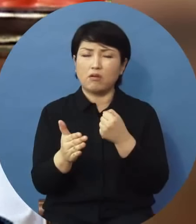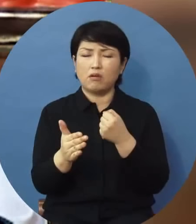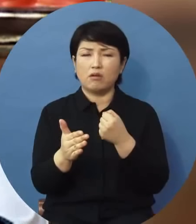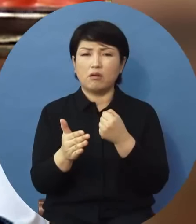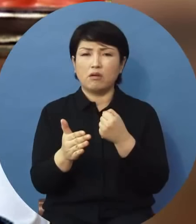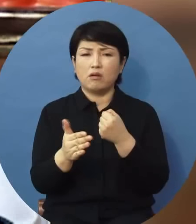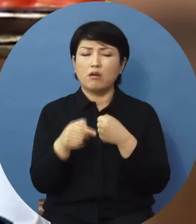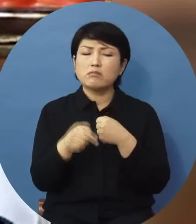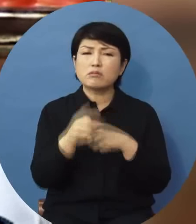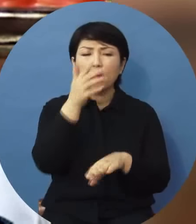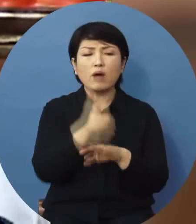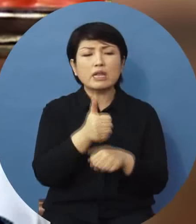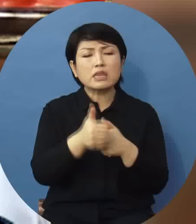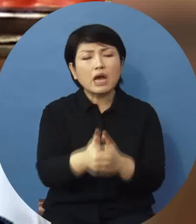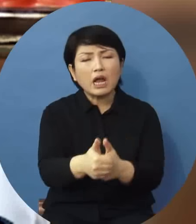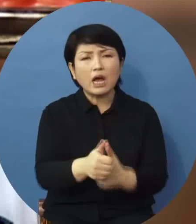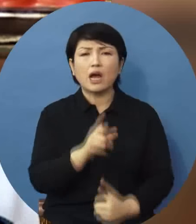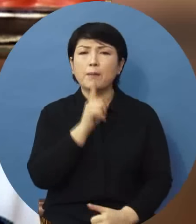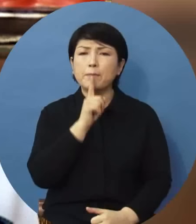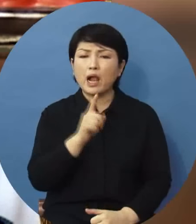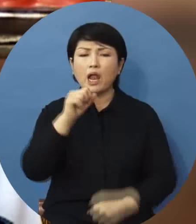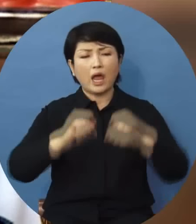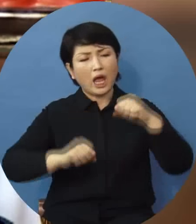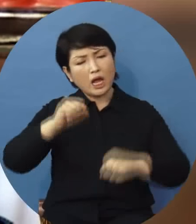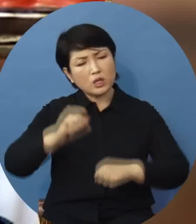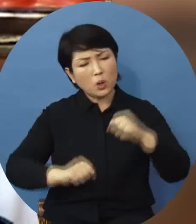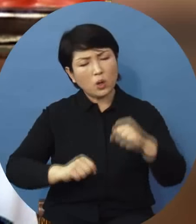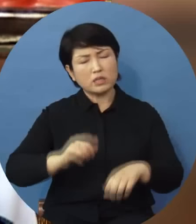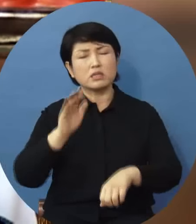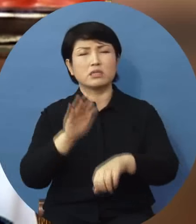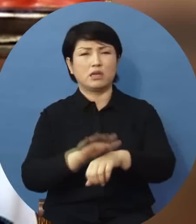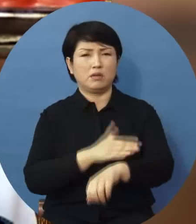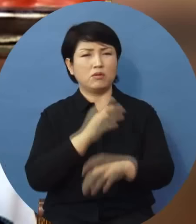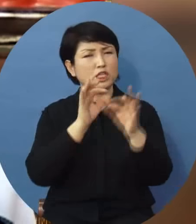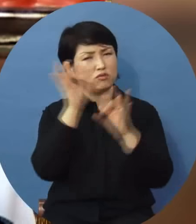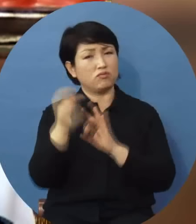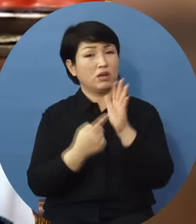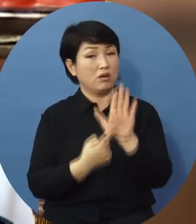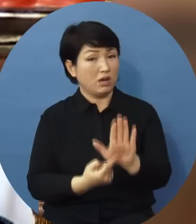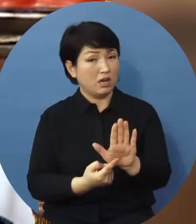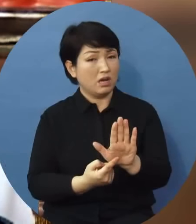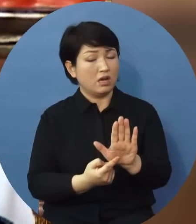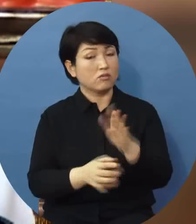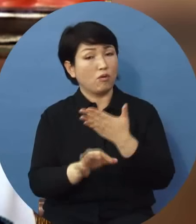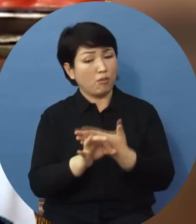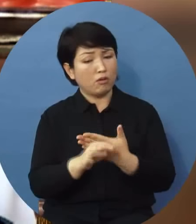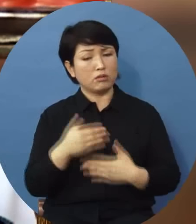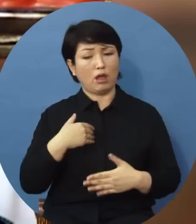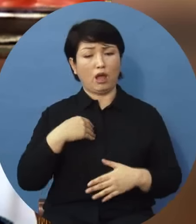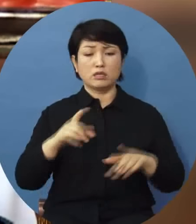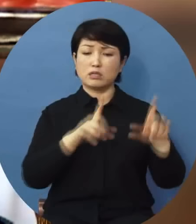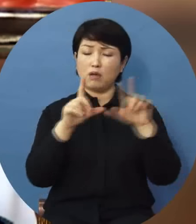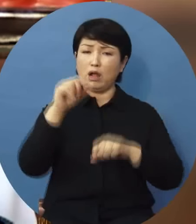그러니까 그에 따른 말이나 행동이 잘못될 수밖에 없고 그에 따른 우리의 생활